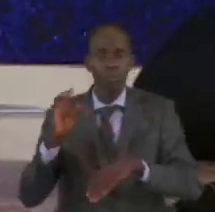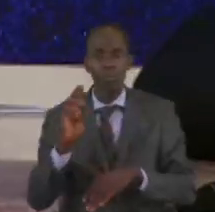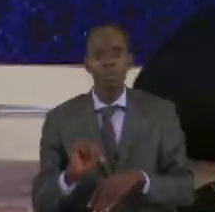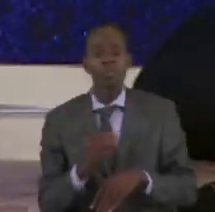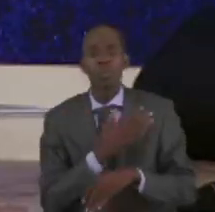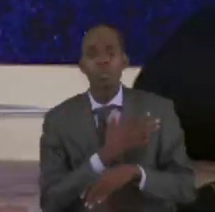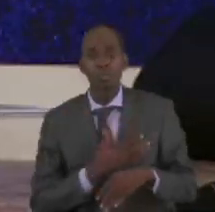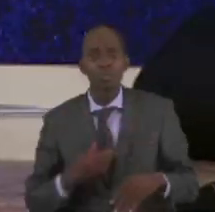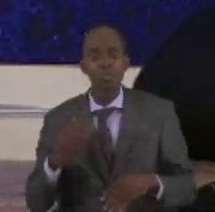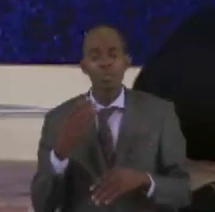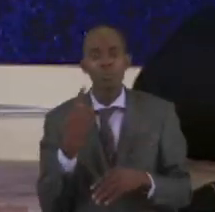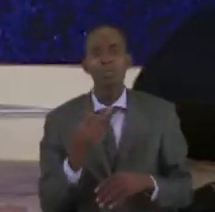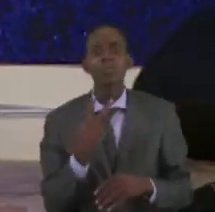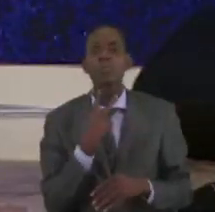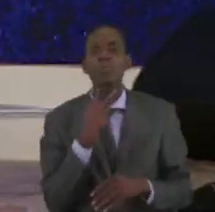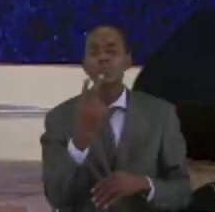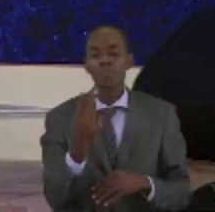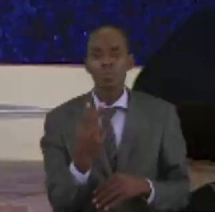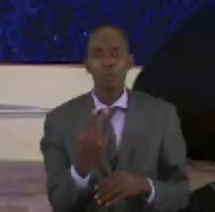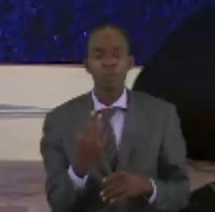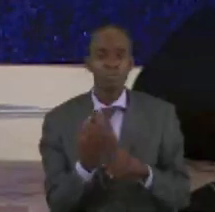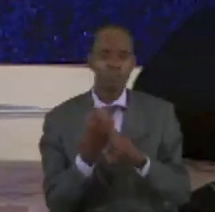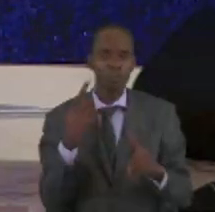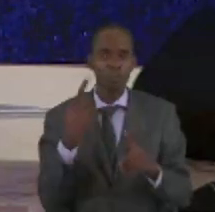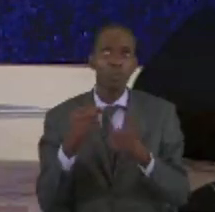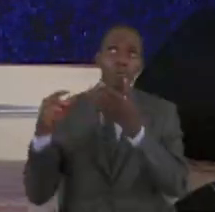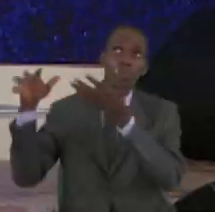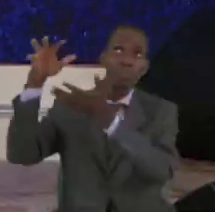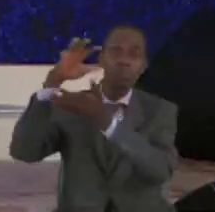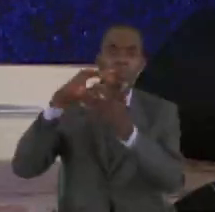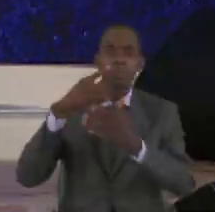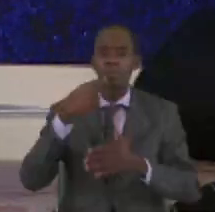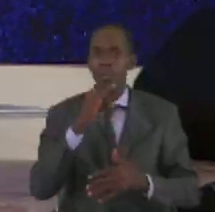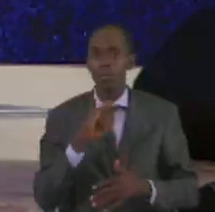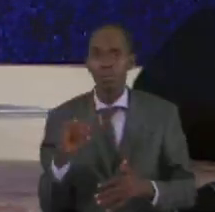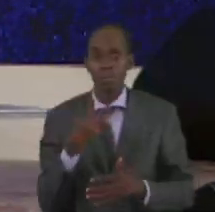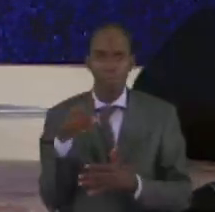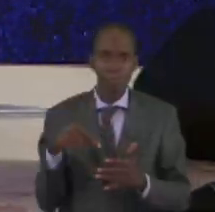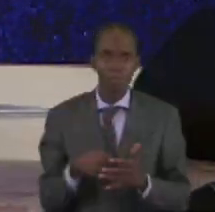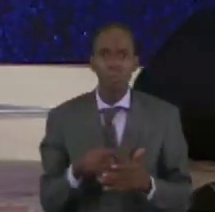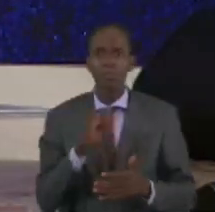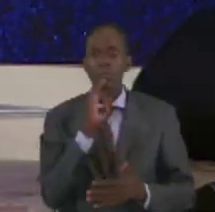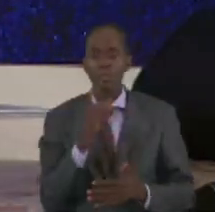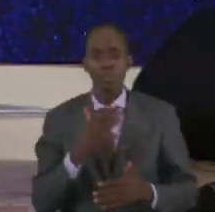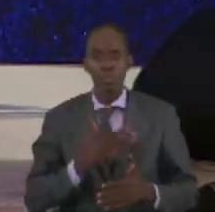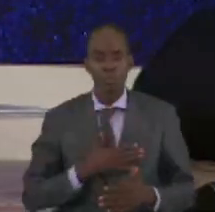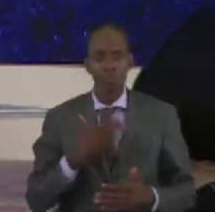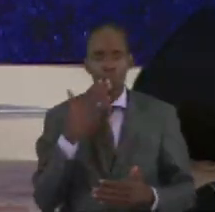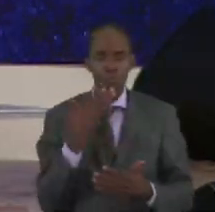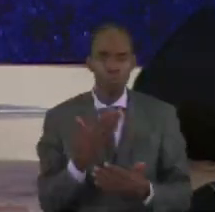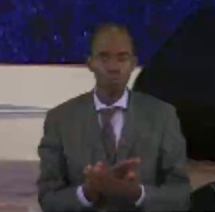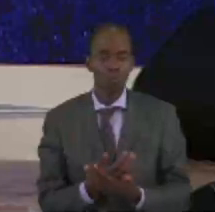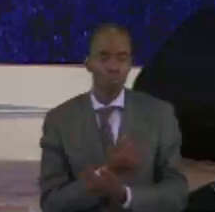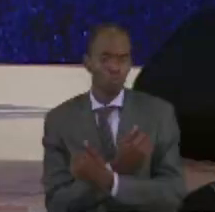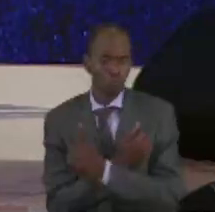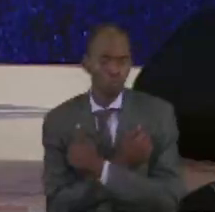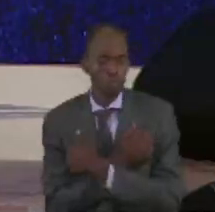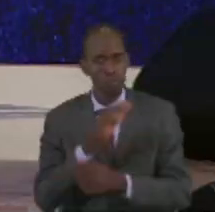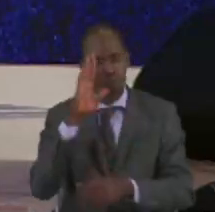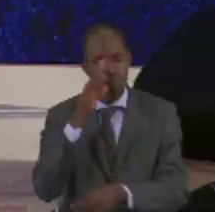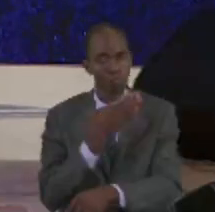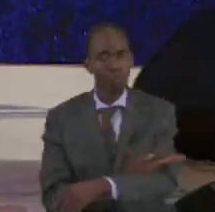il parlait encore, une nuée lumineuse les couvrit. Et voici, une voix fit entendre de la nuée ses paroles. Celui-ci